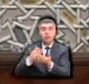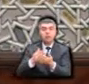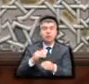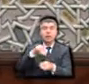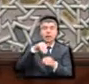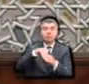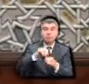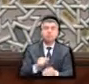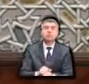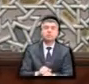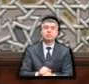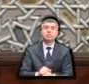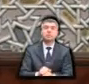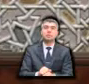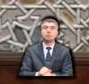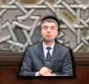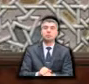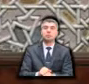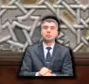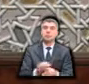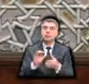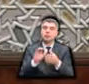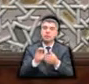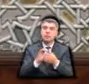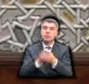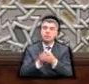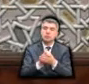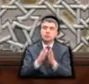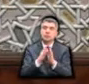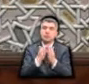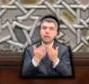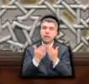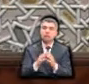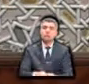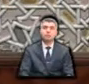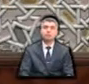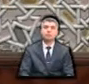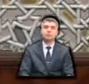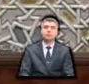المحترمين عن المجموعة النيابية للتقدم والاشتراكية.